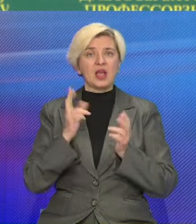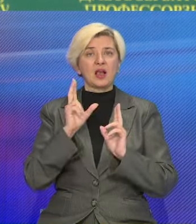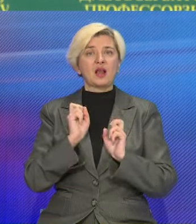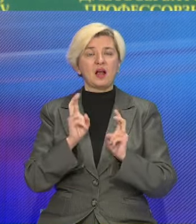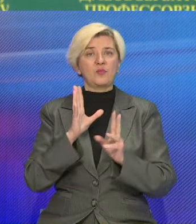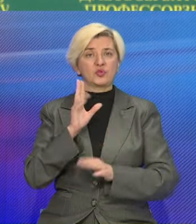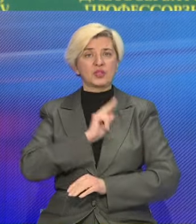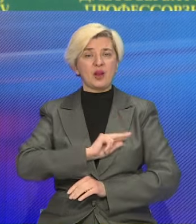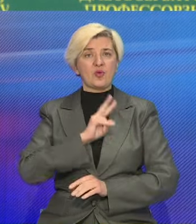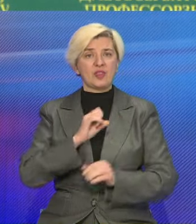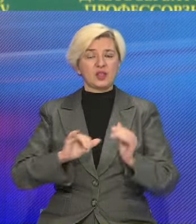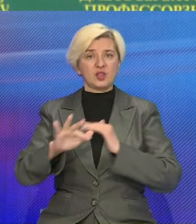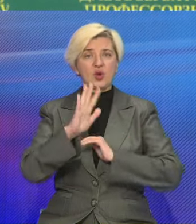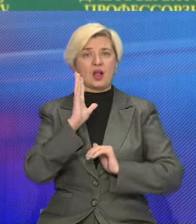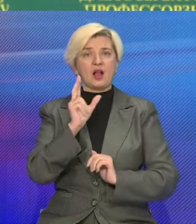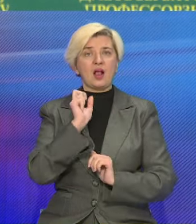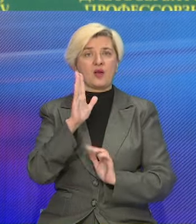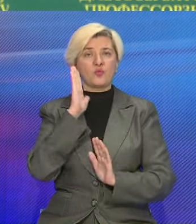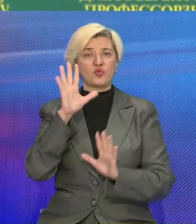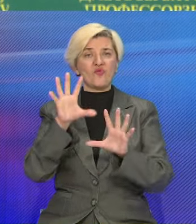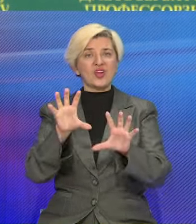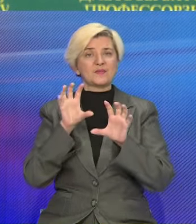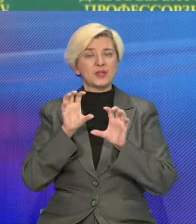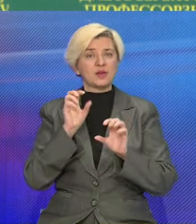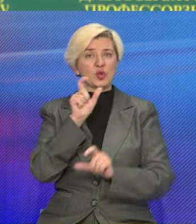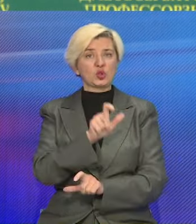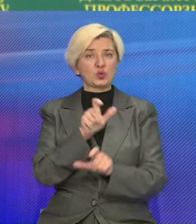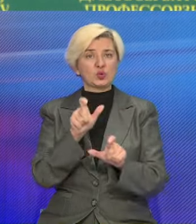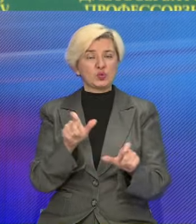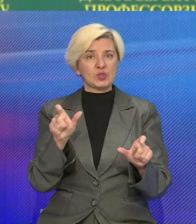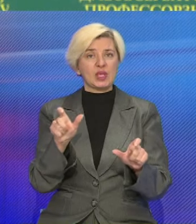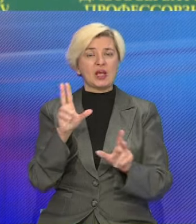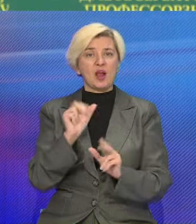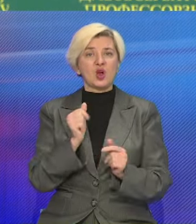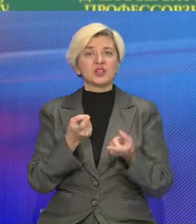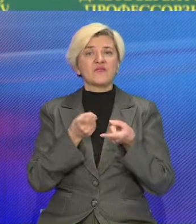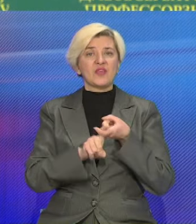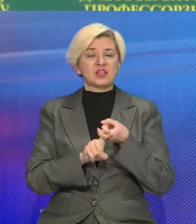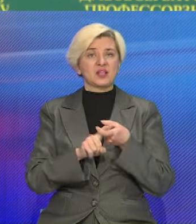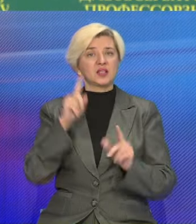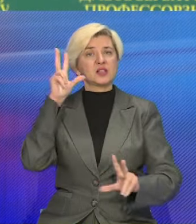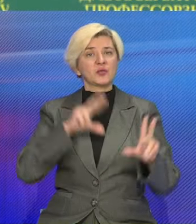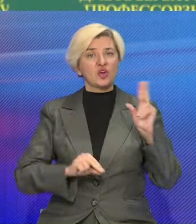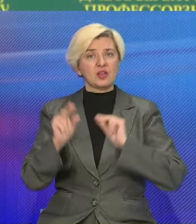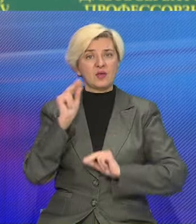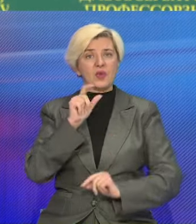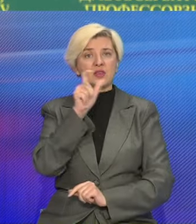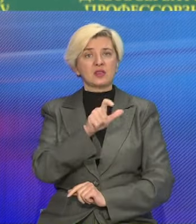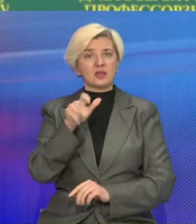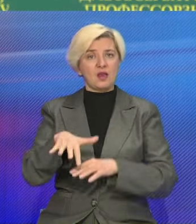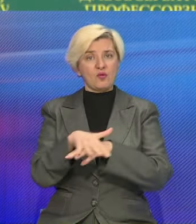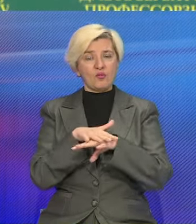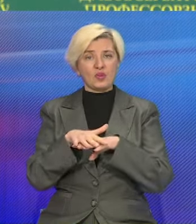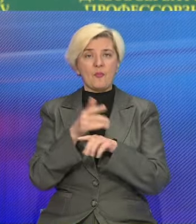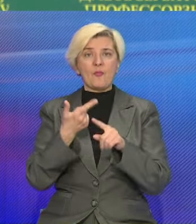як його будуть розпрацювати люди, як вони ув'язані з чаюмі народу, це найголовніше. Тобто роль